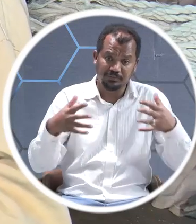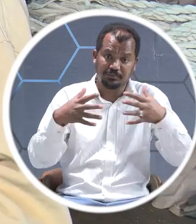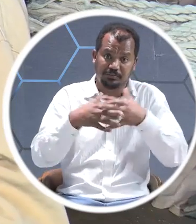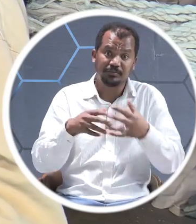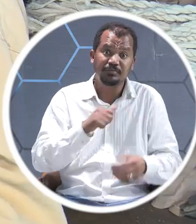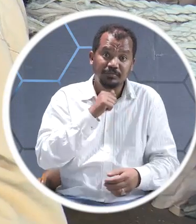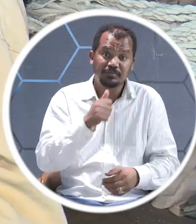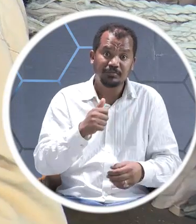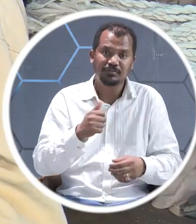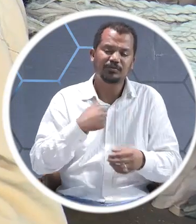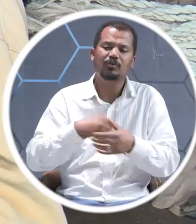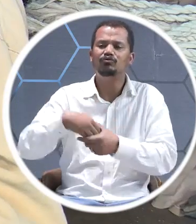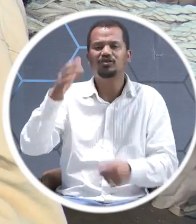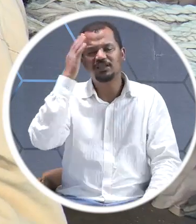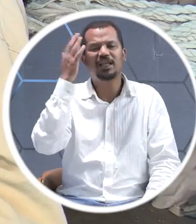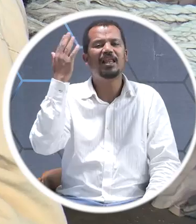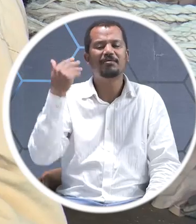تبى برونرو إني أوت على روشنا